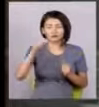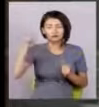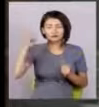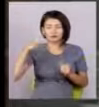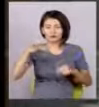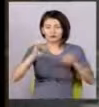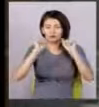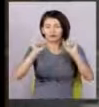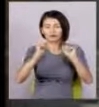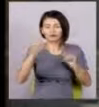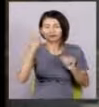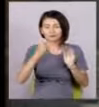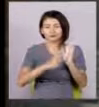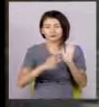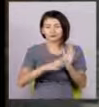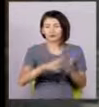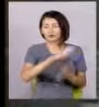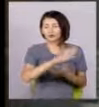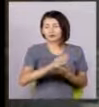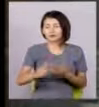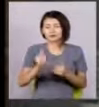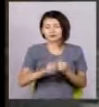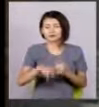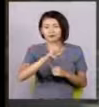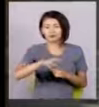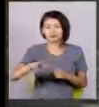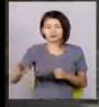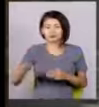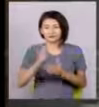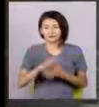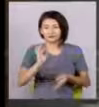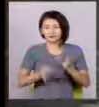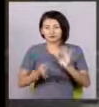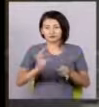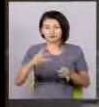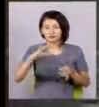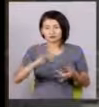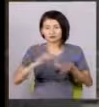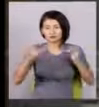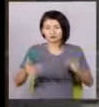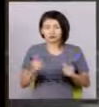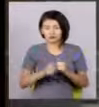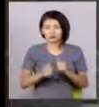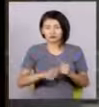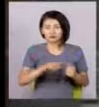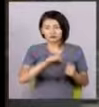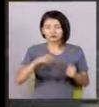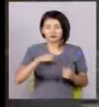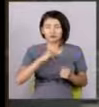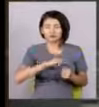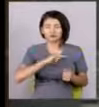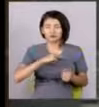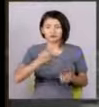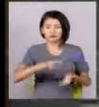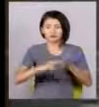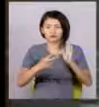шараларына 8,5 миллиард теңге бөлінді. Оның 4 миллиард теңгесі игерілді. Еуразиаттық энергетикалық корпорациясы жалпы жоспарланған 250